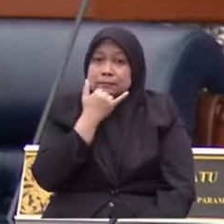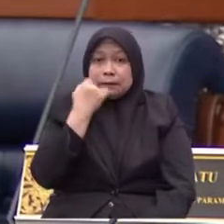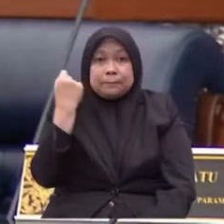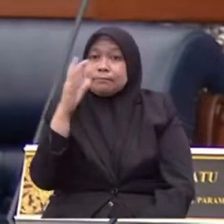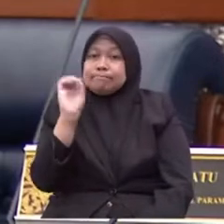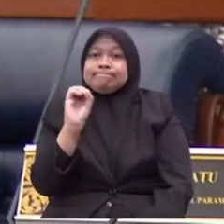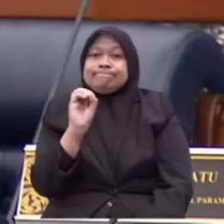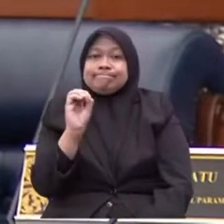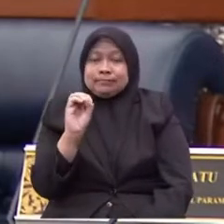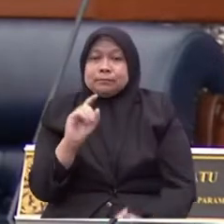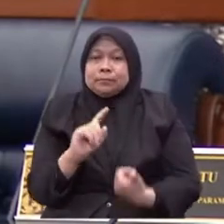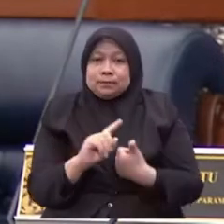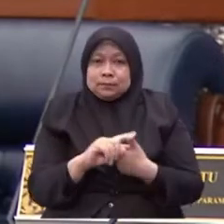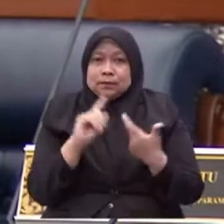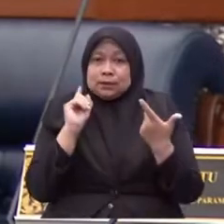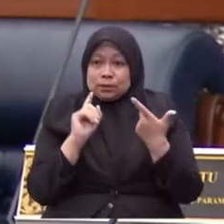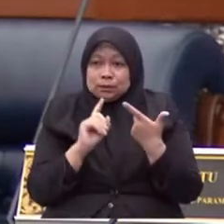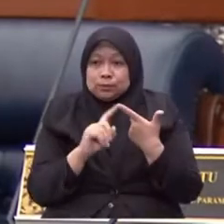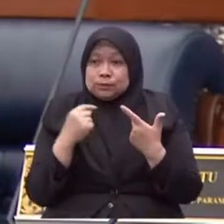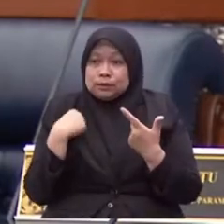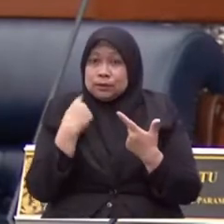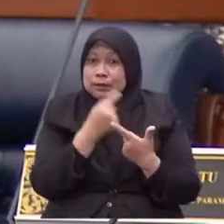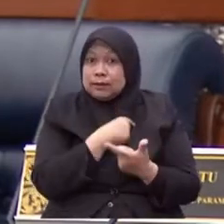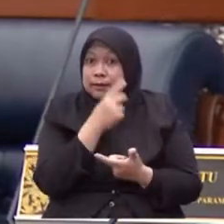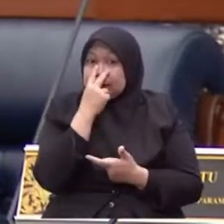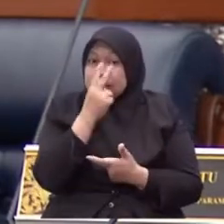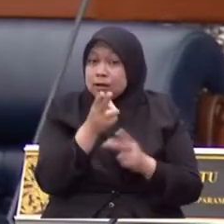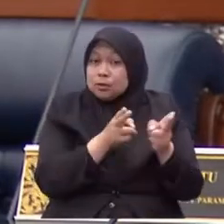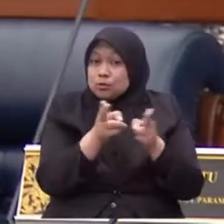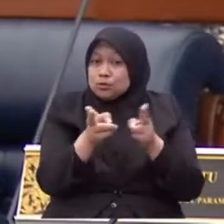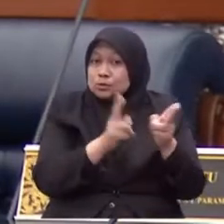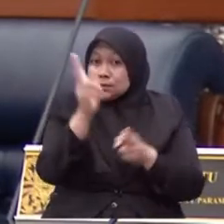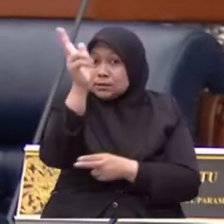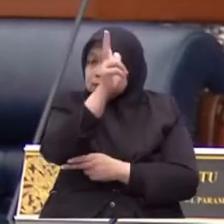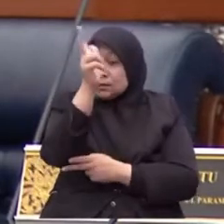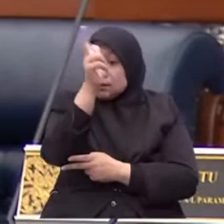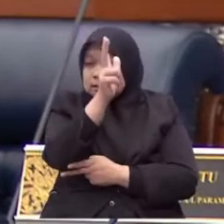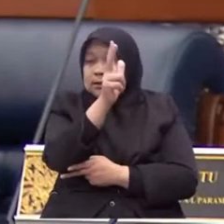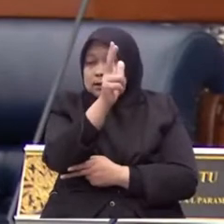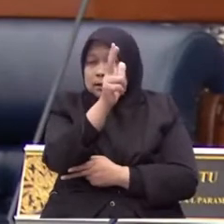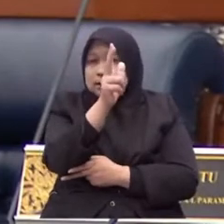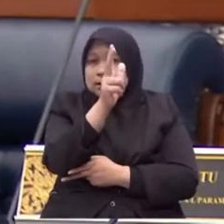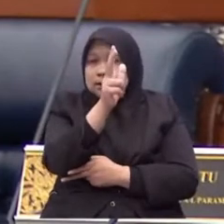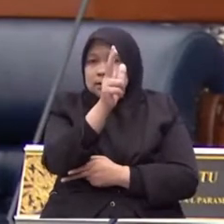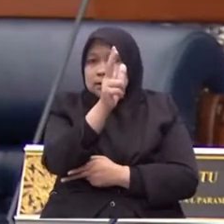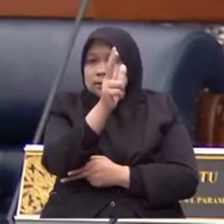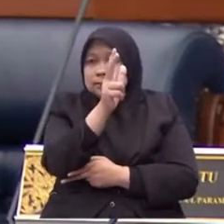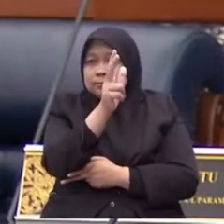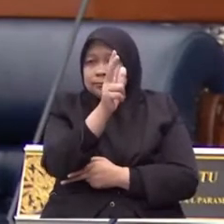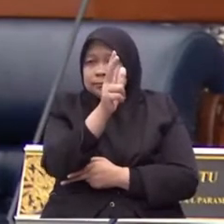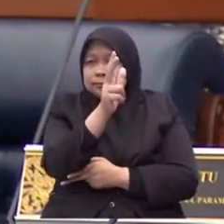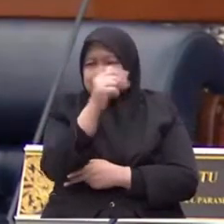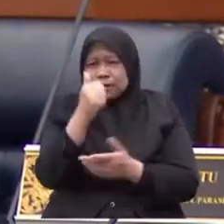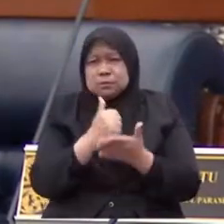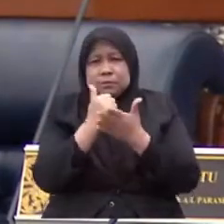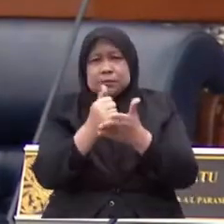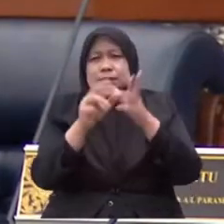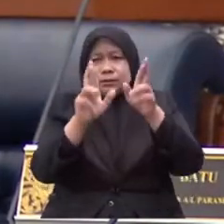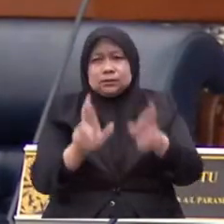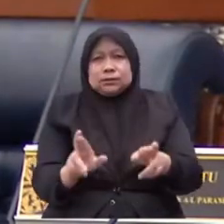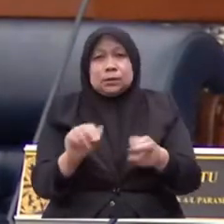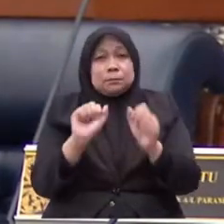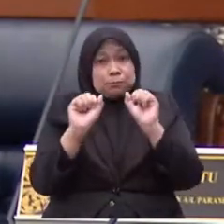salah paham itu yang pertama yang kedua kita dapat lihat kerajaan dalam membantu rakyat